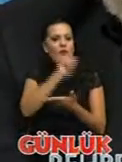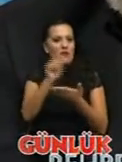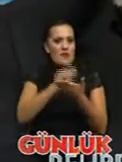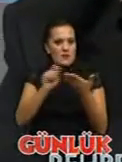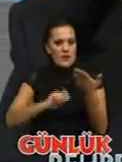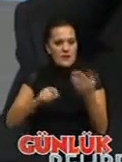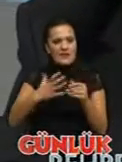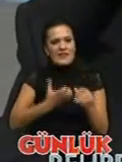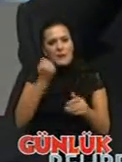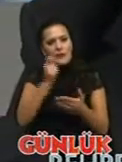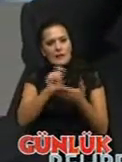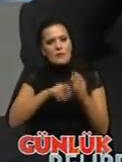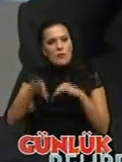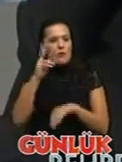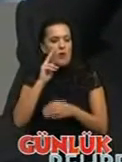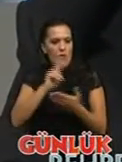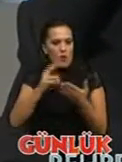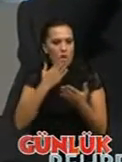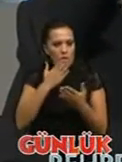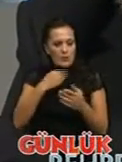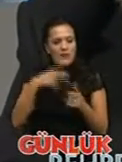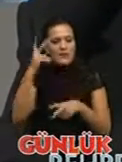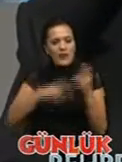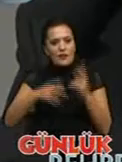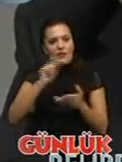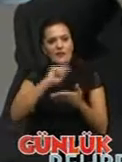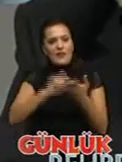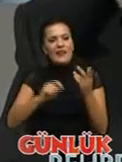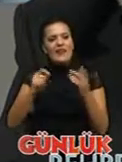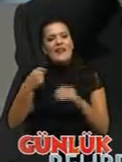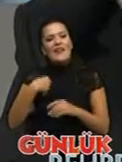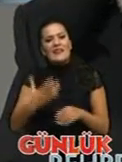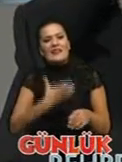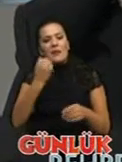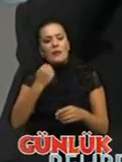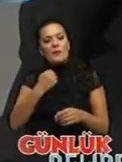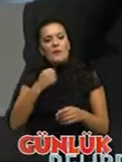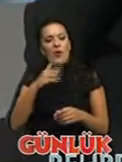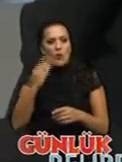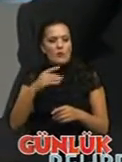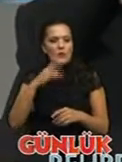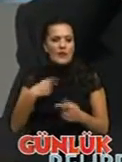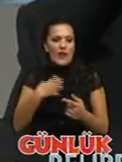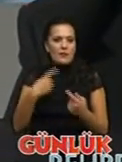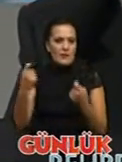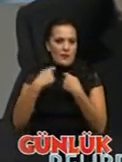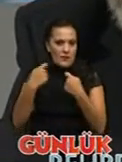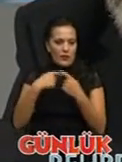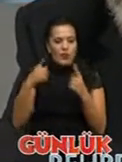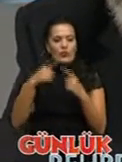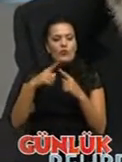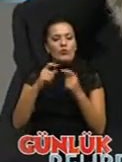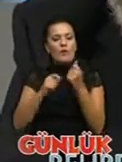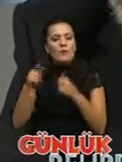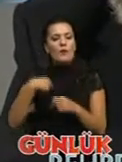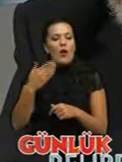bölümünde okudum. Yani tiyatro yazarı ve dramaturg olmak üzere kendimi eğittim hesapta. Ben Turgut Özakman'ın